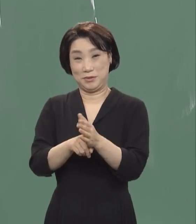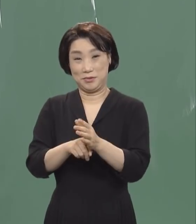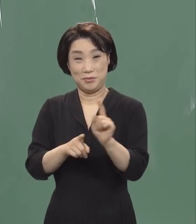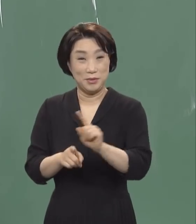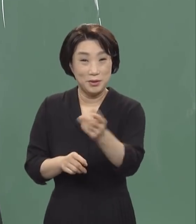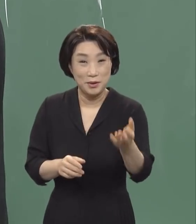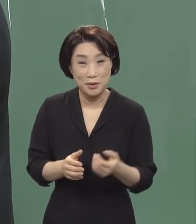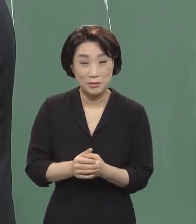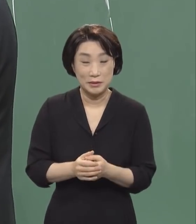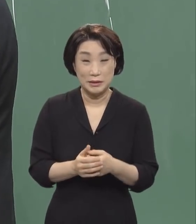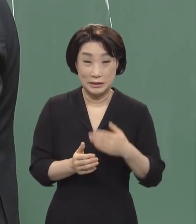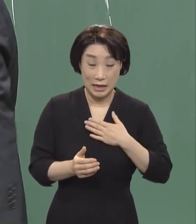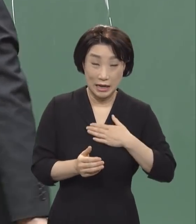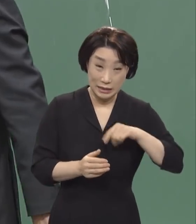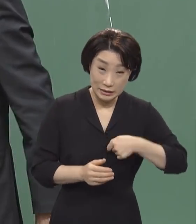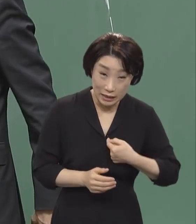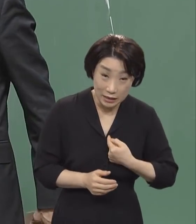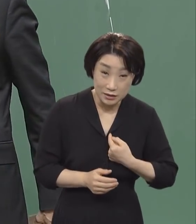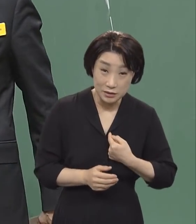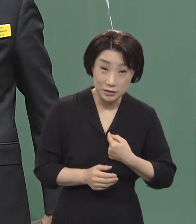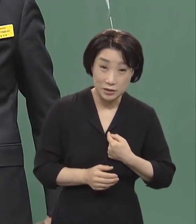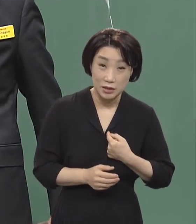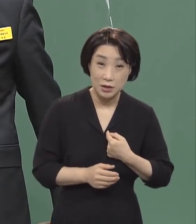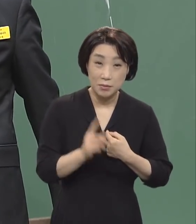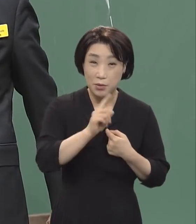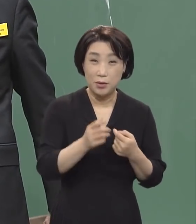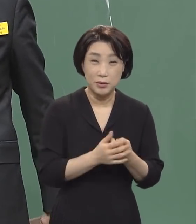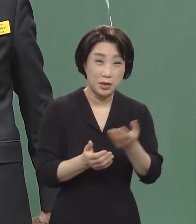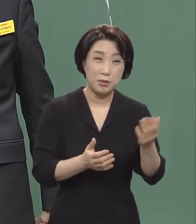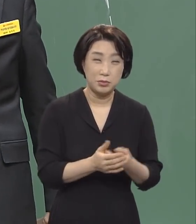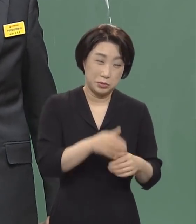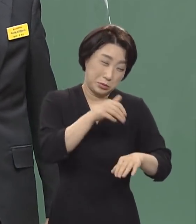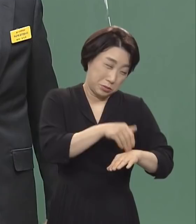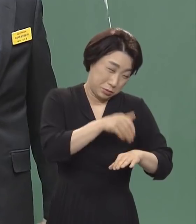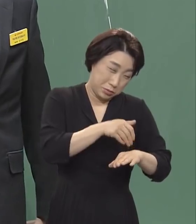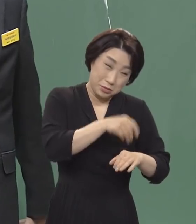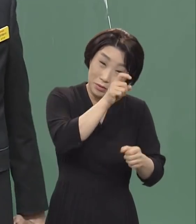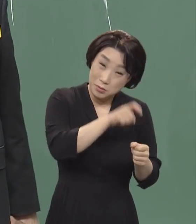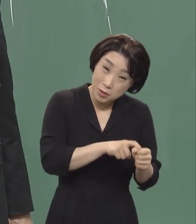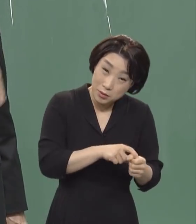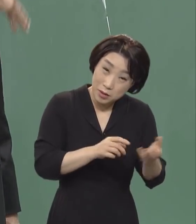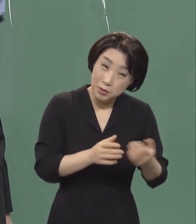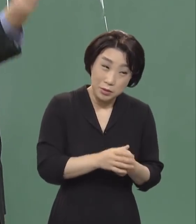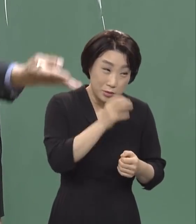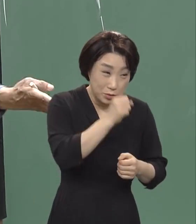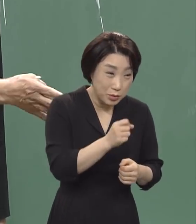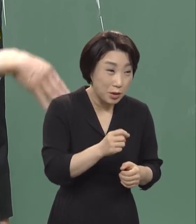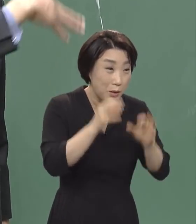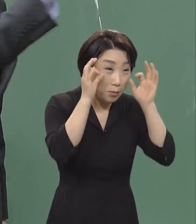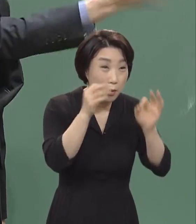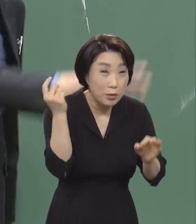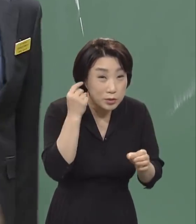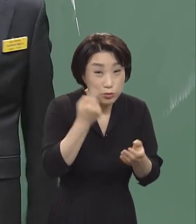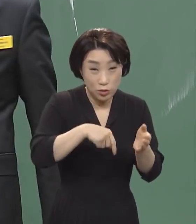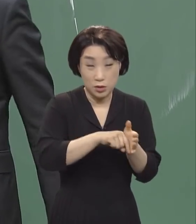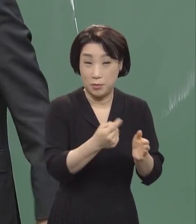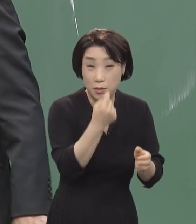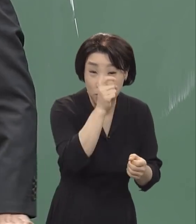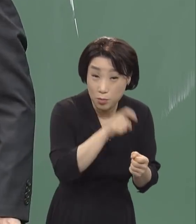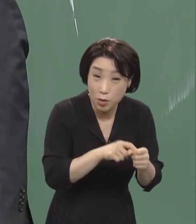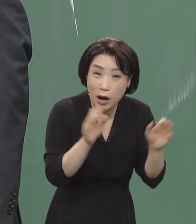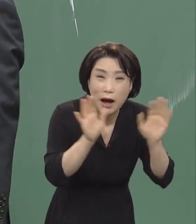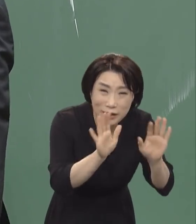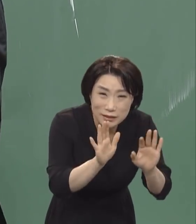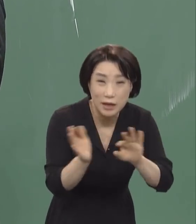우리 자신들이 도를 닦기 위해서 쇠양하기 위해서 좋은 것을 듣기 위해서 배우기 위해서가 아니라